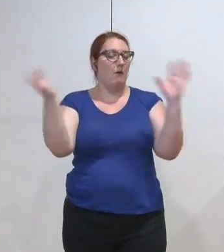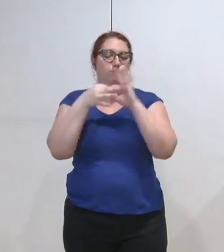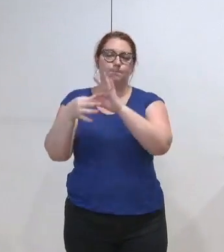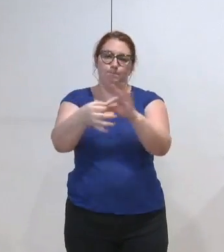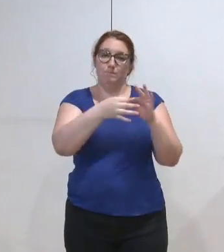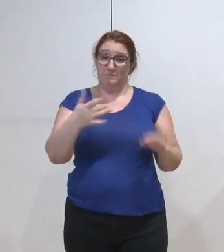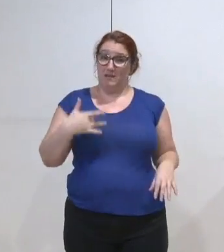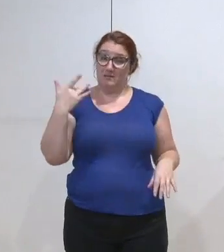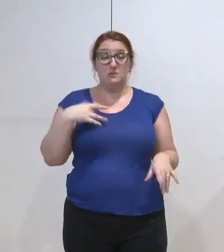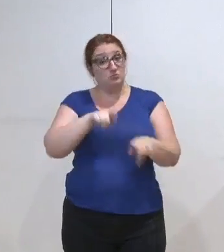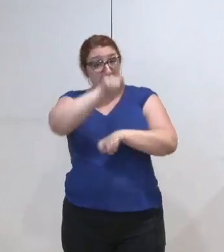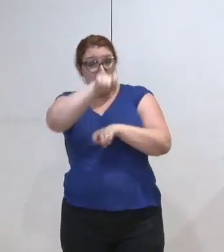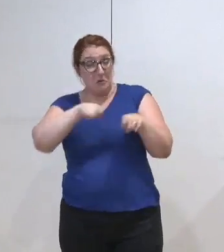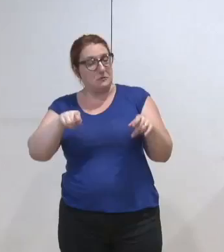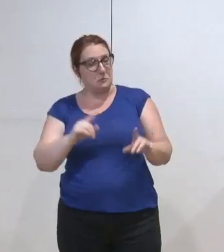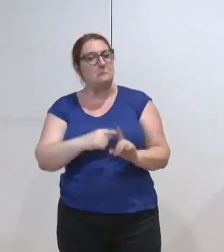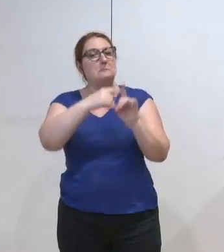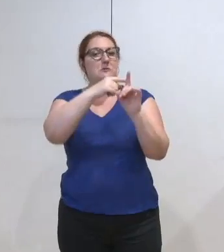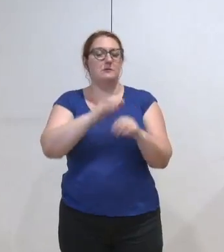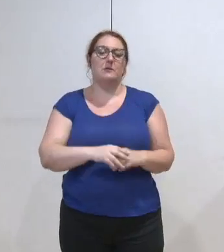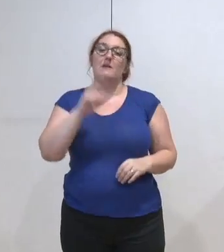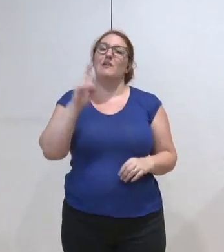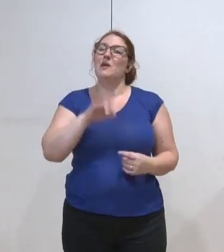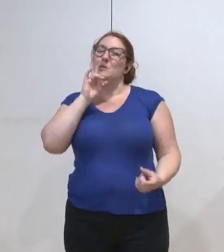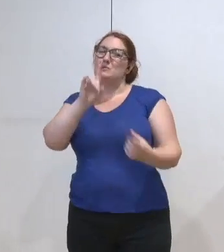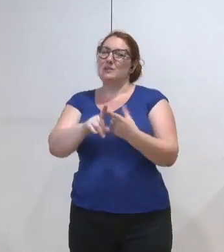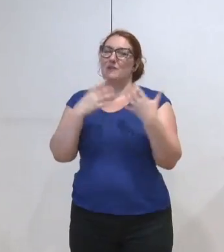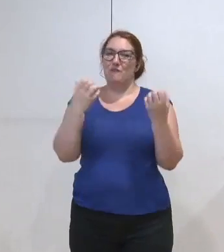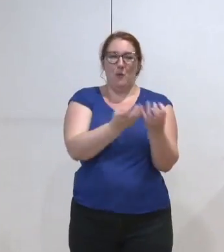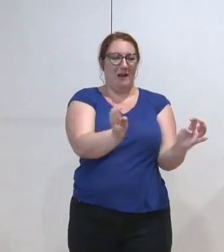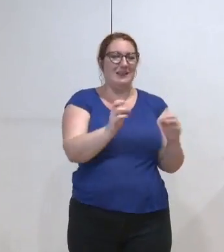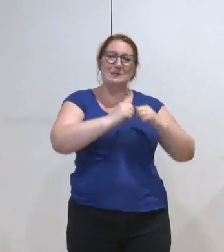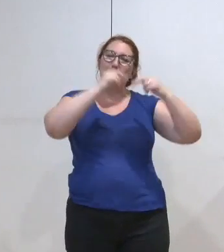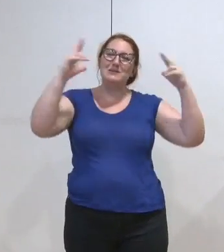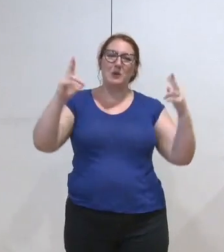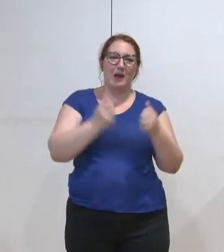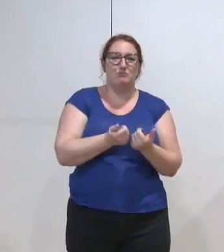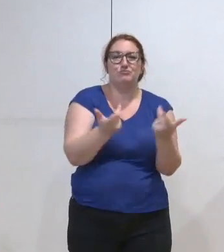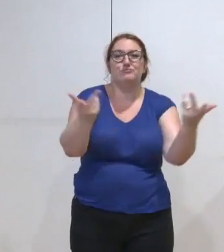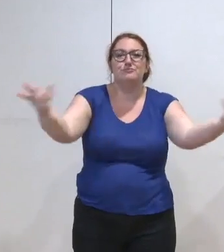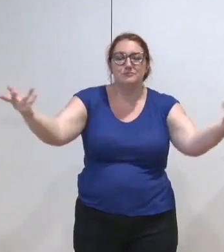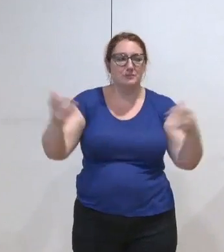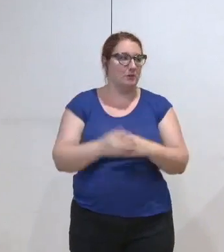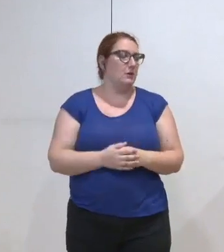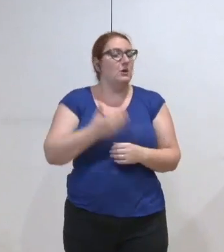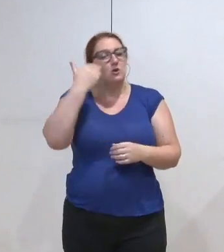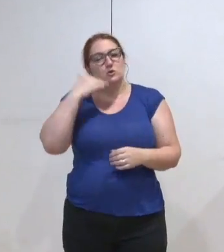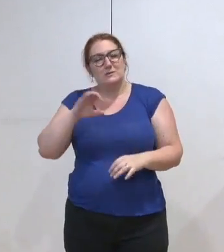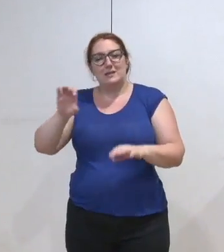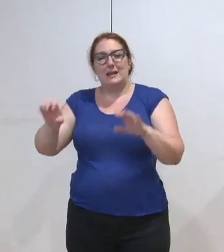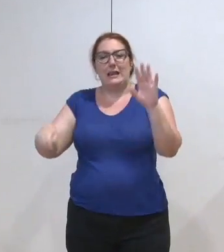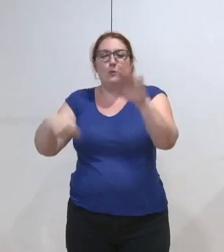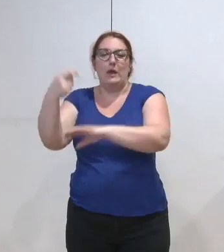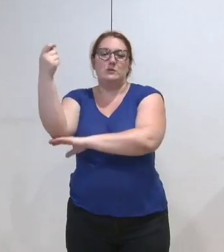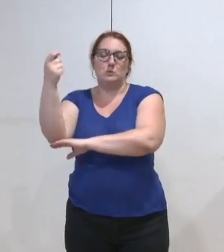idée c'était de multiplier ces classes passerelles bien sûr alors je sais que du côté de l'éducation nationale il y a des réticences